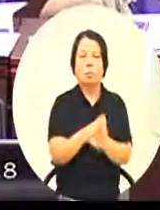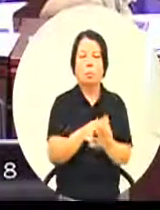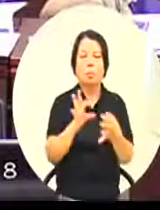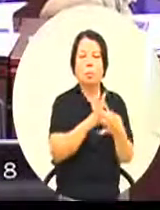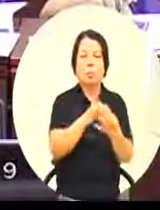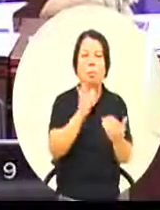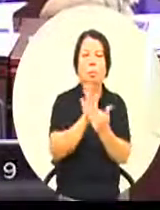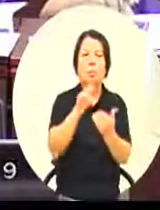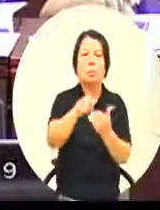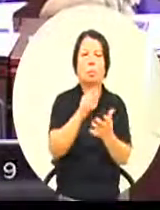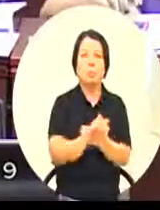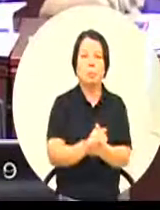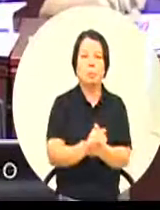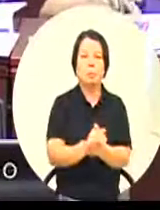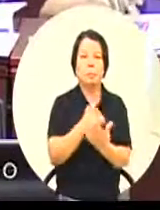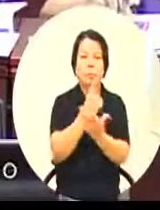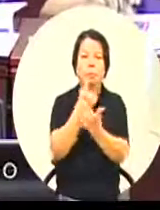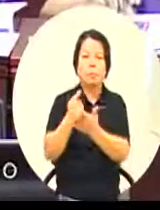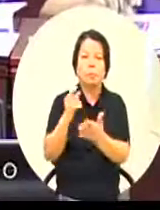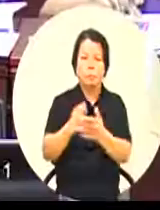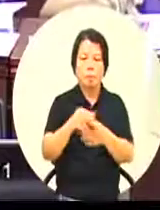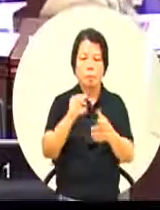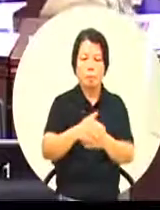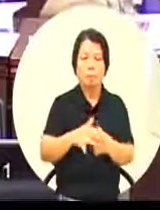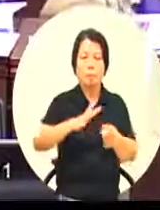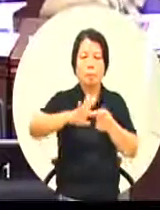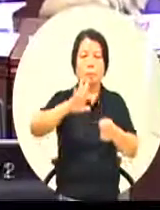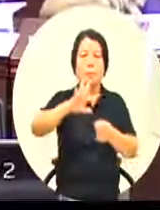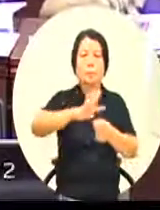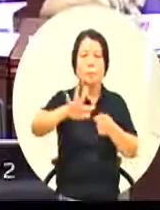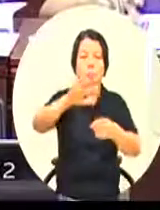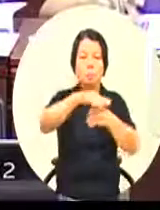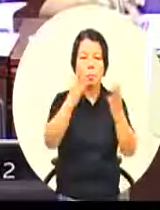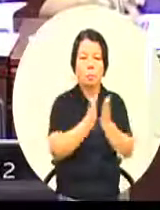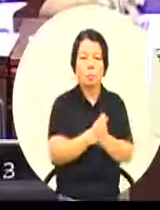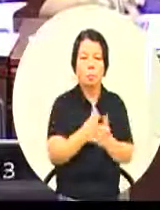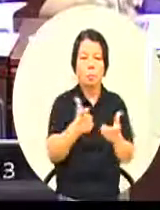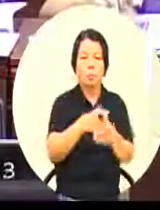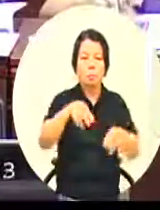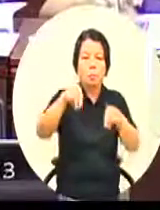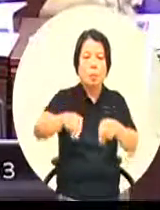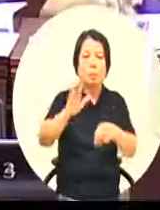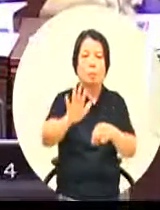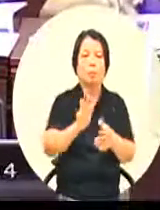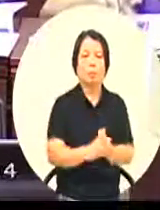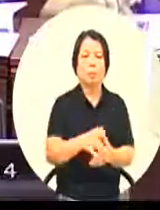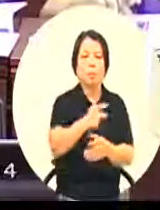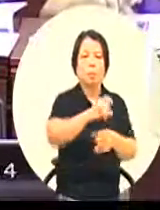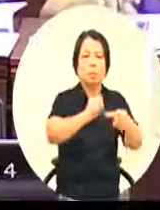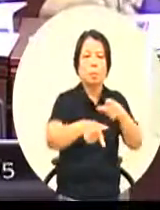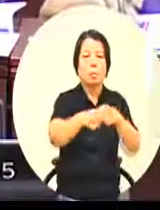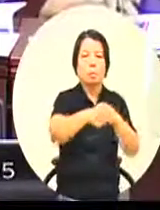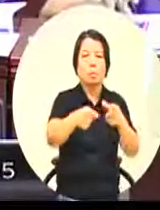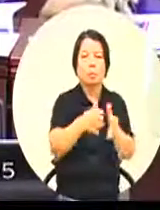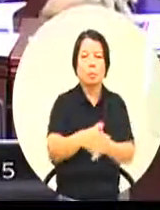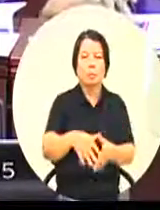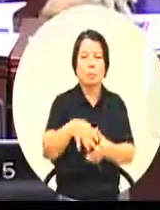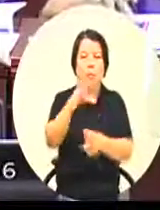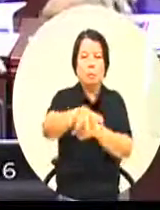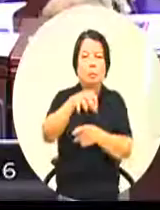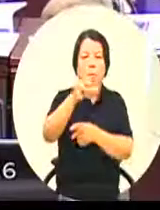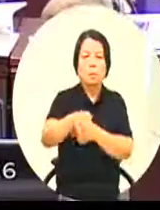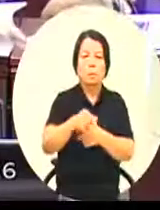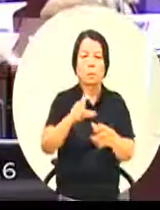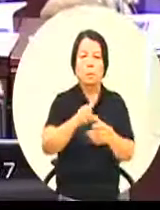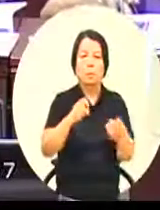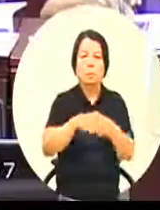区域里头大概都知道，可能从高中职开始，因为高中职是有开口契约的，所以他的厂商的器具等等跟我